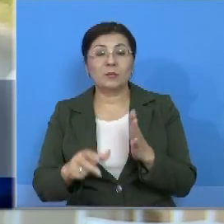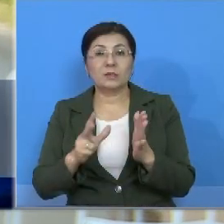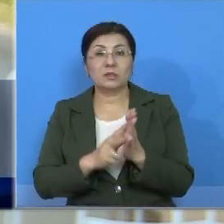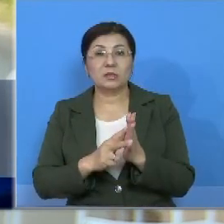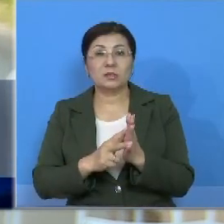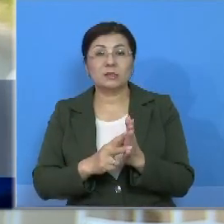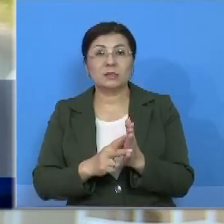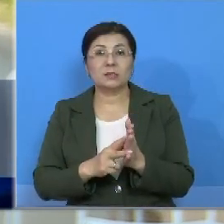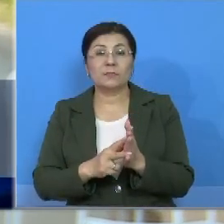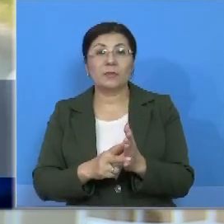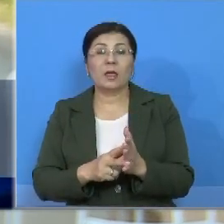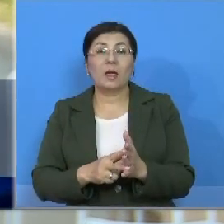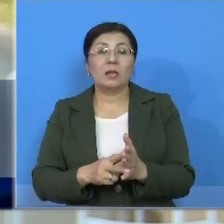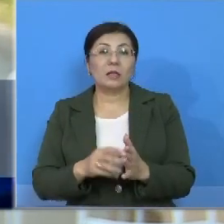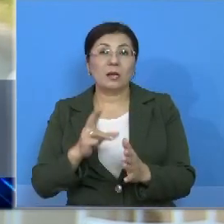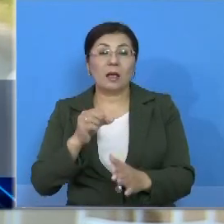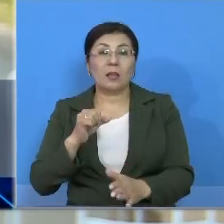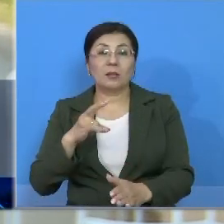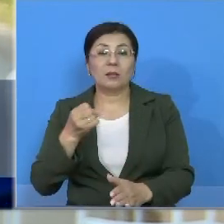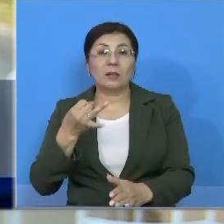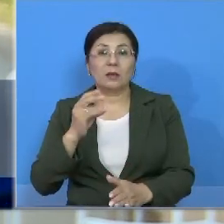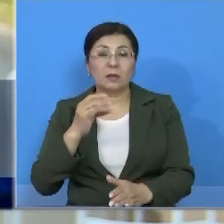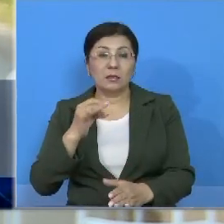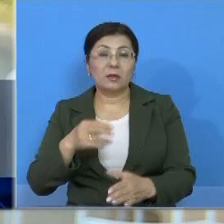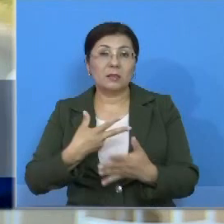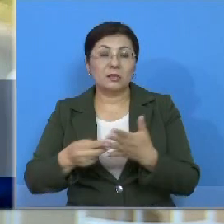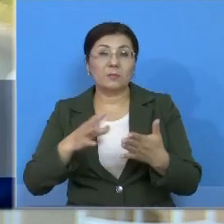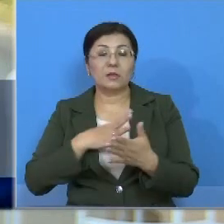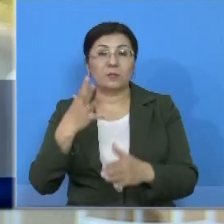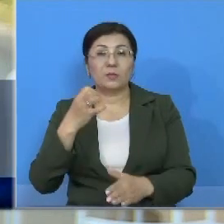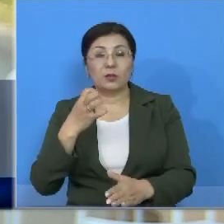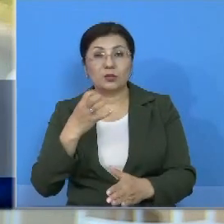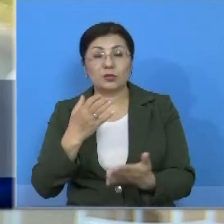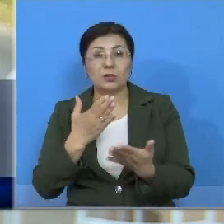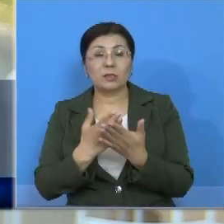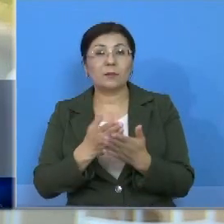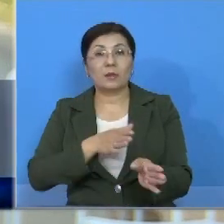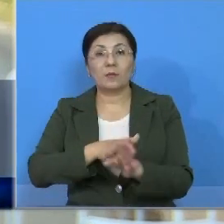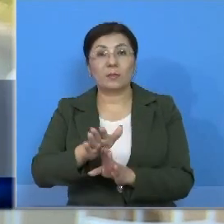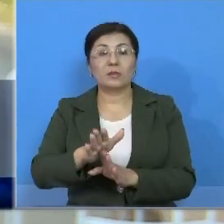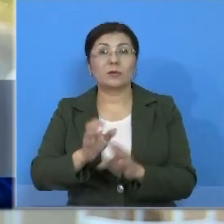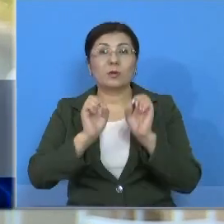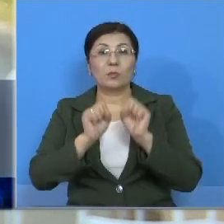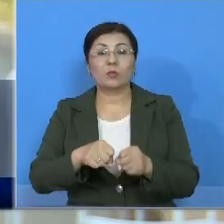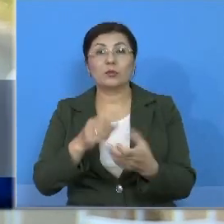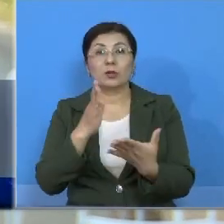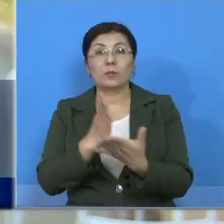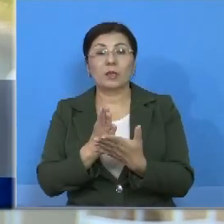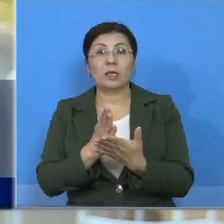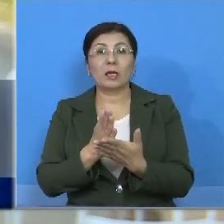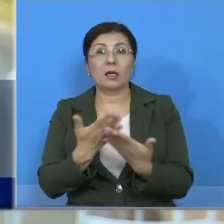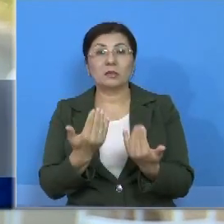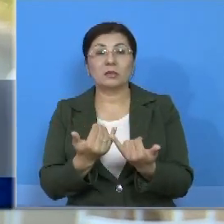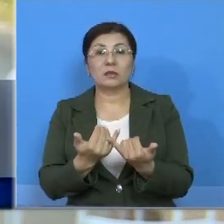468 евро контейнер сатып алынды. Бізде қазіргі таңда 500-дің ішінде контейнермен қамтамасыз етуге толық мүмкіншілік бар. Қазір